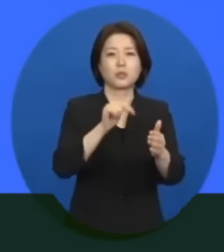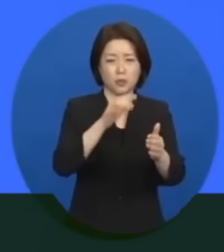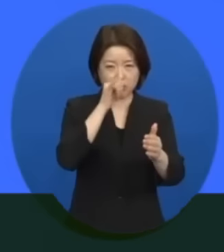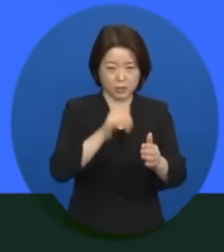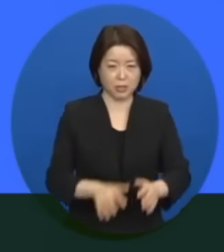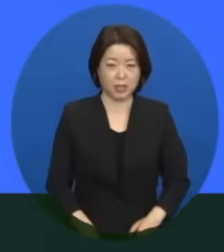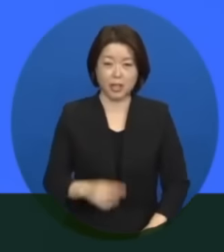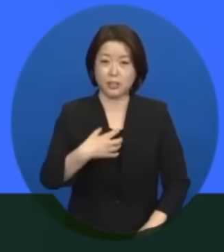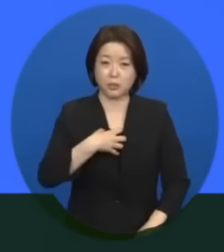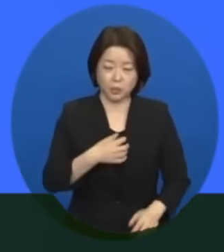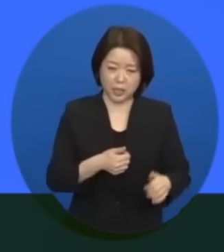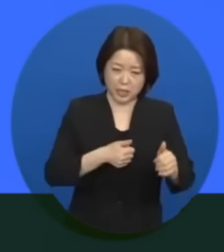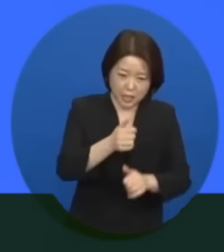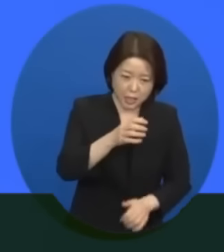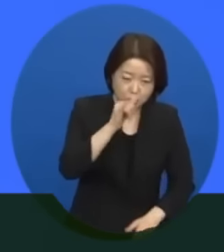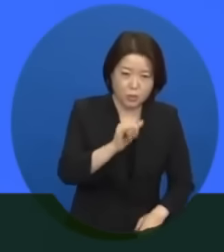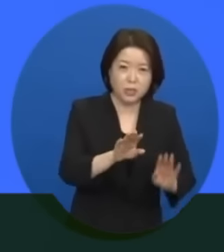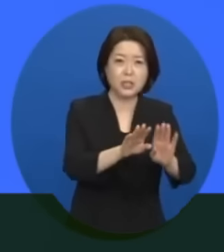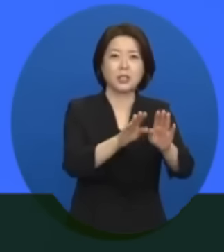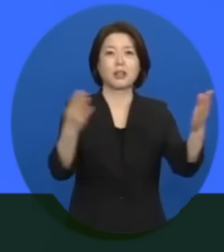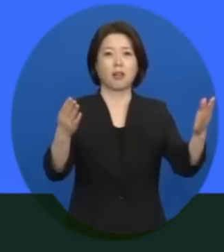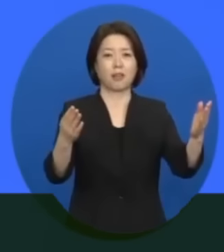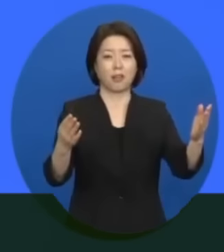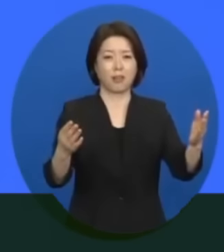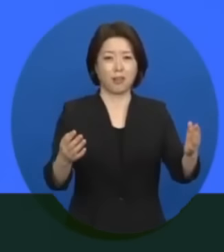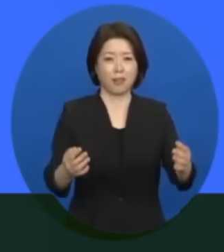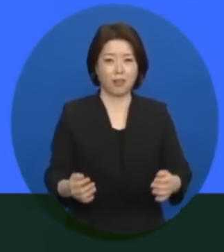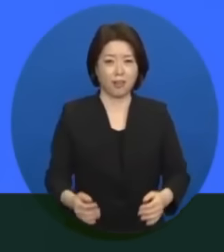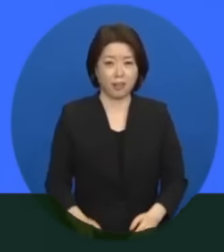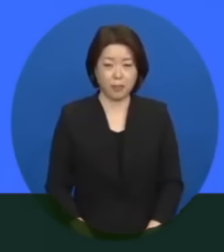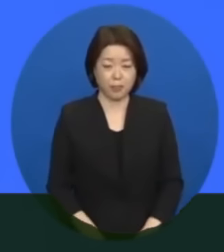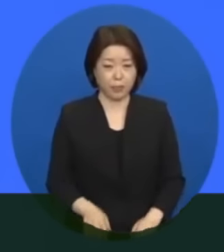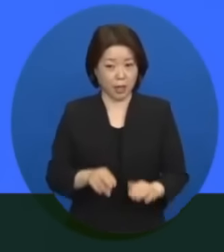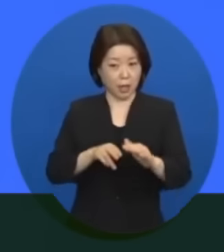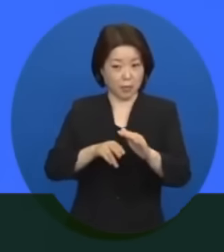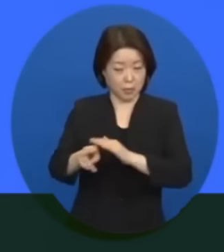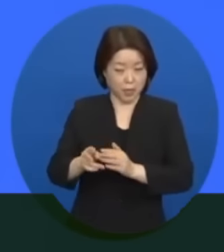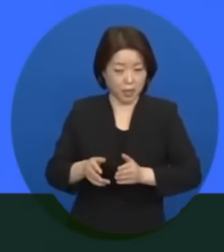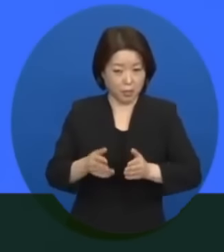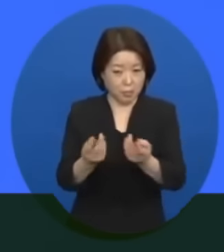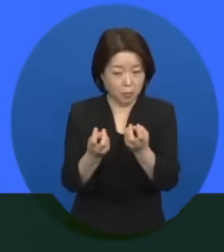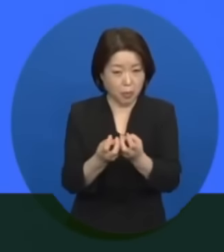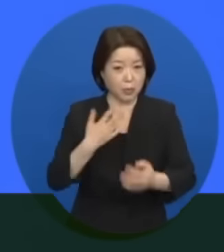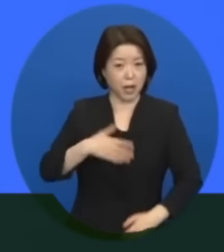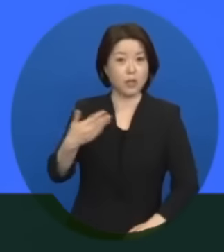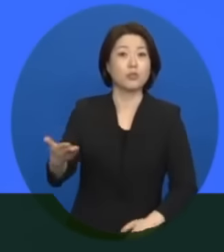이겨낼 수 있는 길이 열린 겁니다 피할길을 내어주신